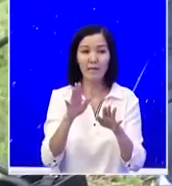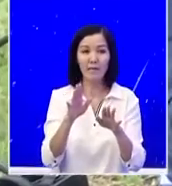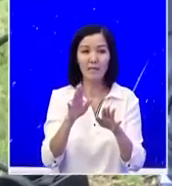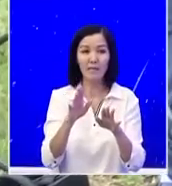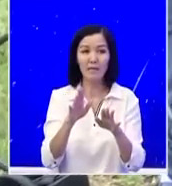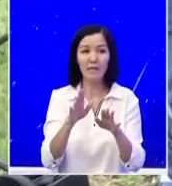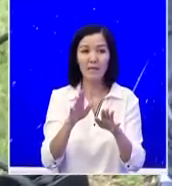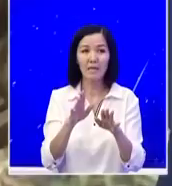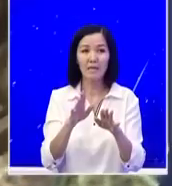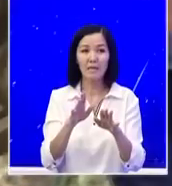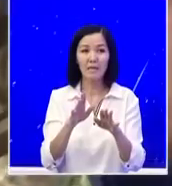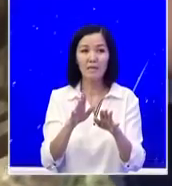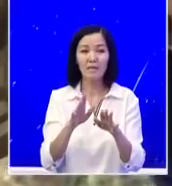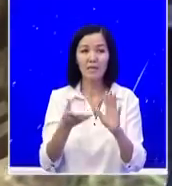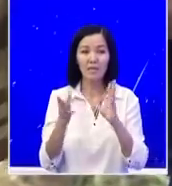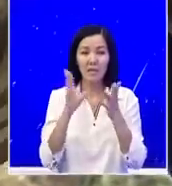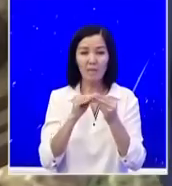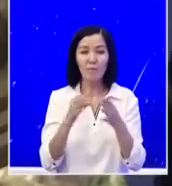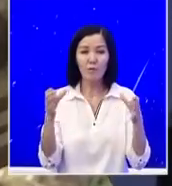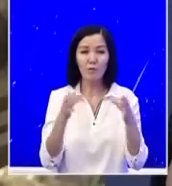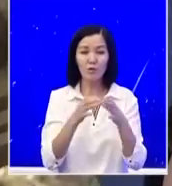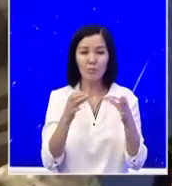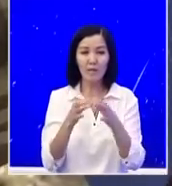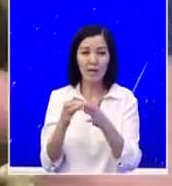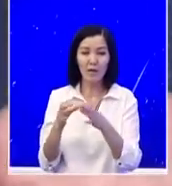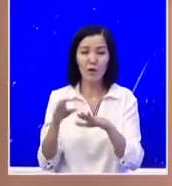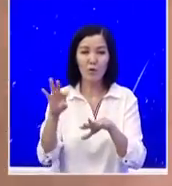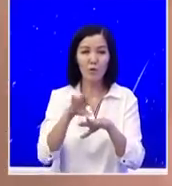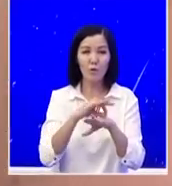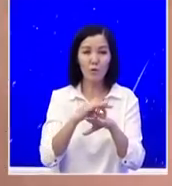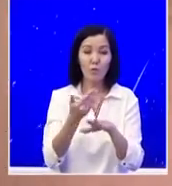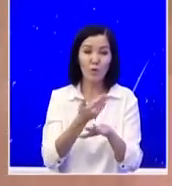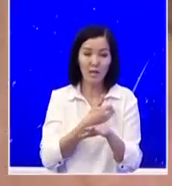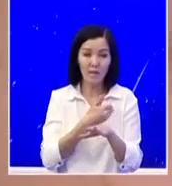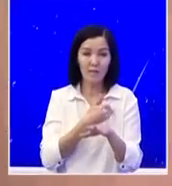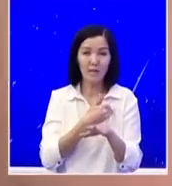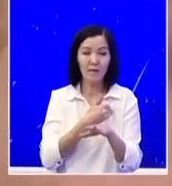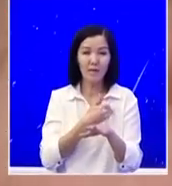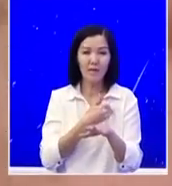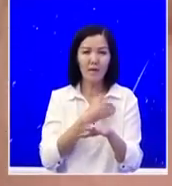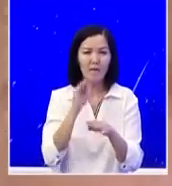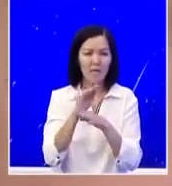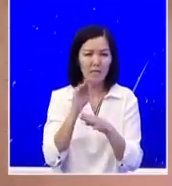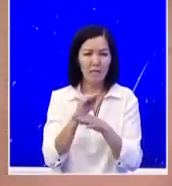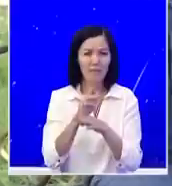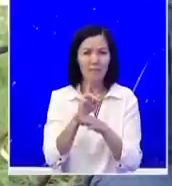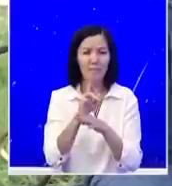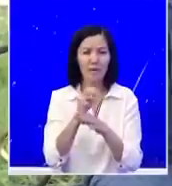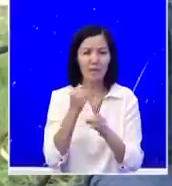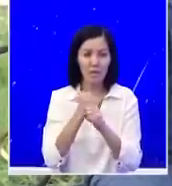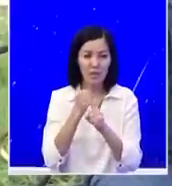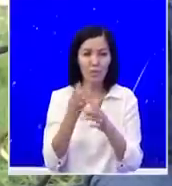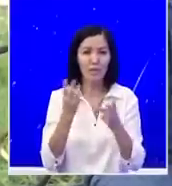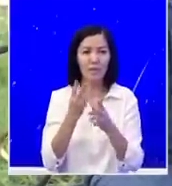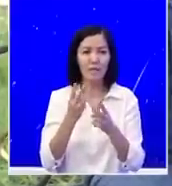қазадан шығып тойға бармаған. Жалпы ол ұжымдағы бойдақтардың отбасы болуын қалады. Қатты сын айтып, қарекетке итермеледі.